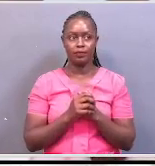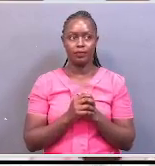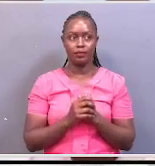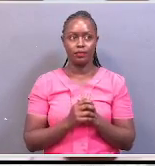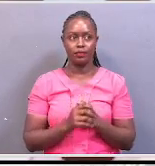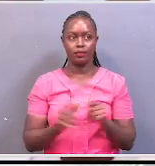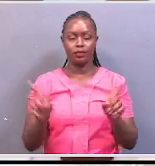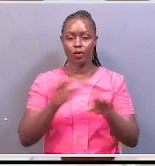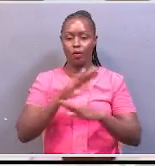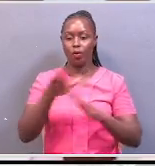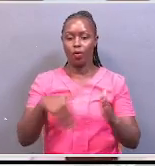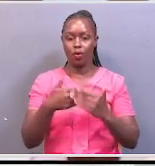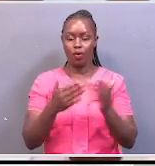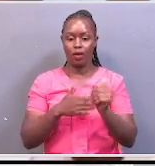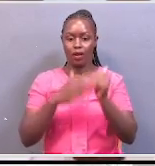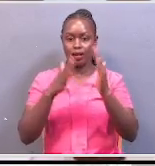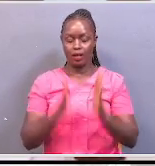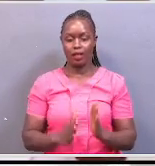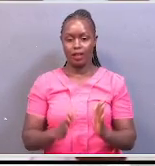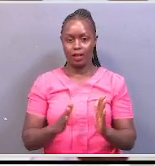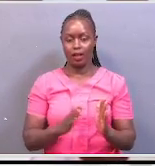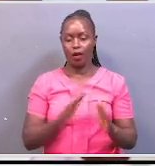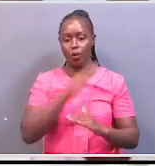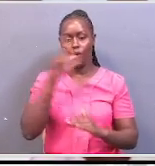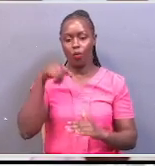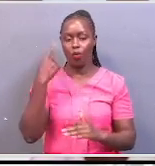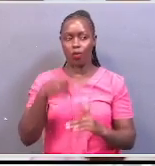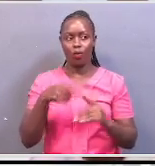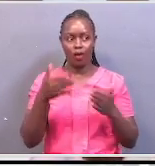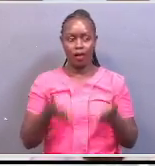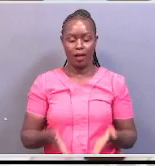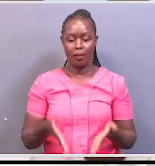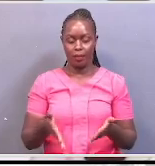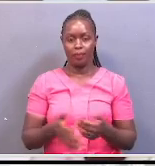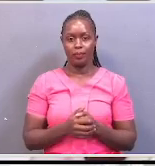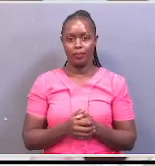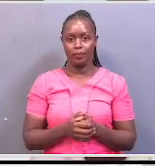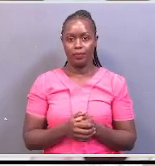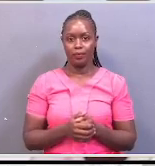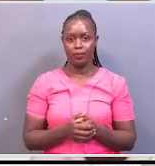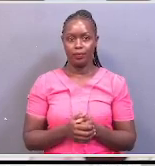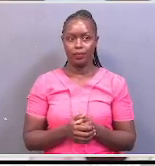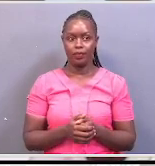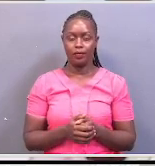ndugu viongozi wote wenzangu walio hapa,